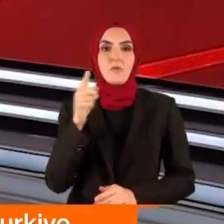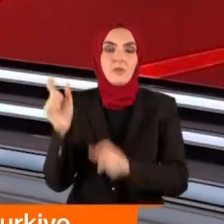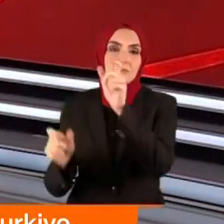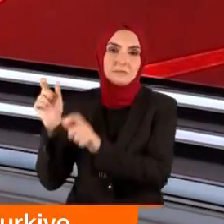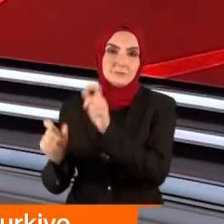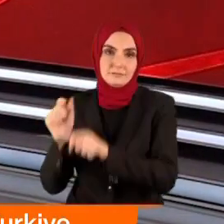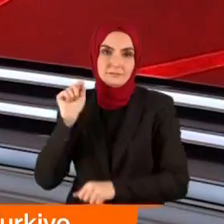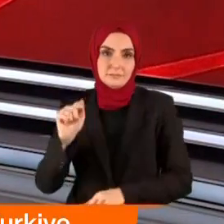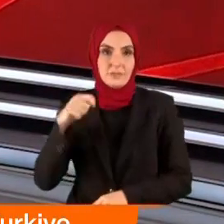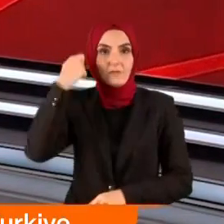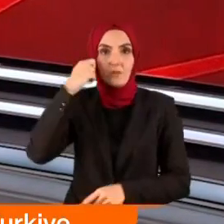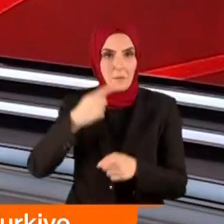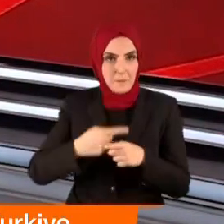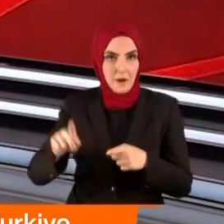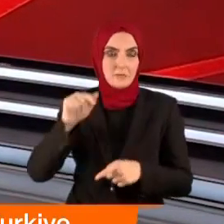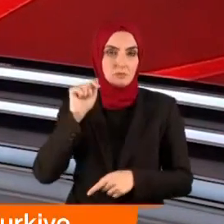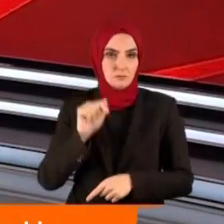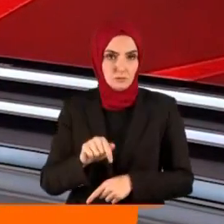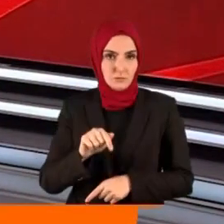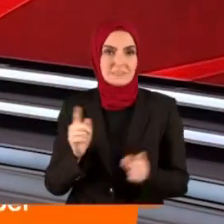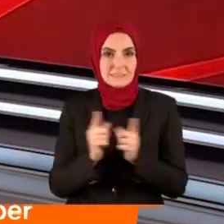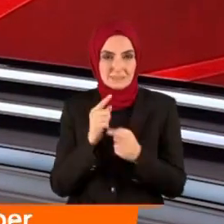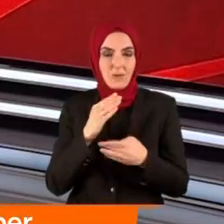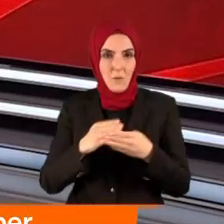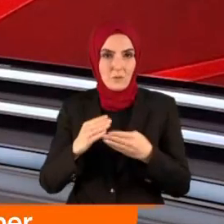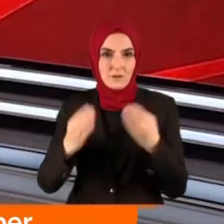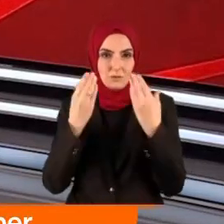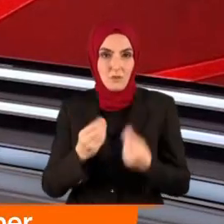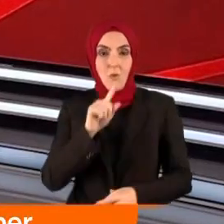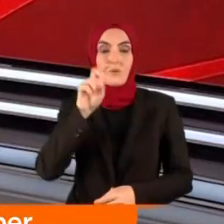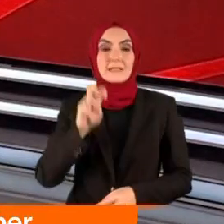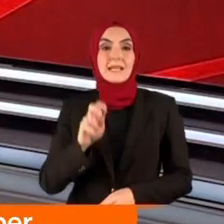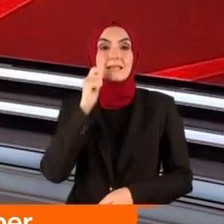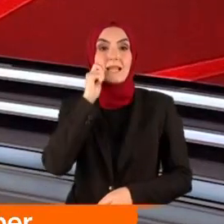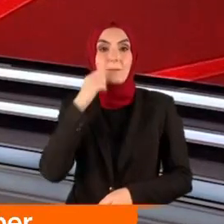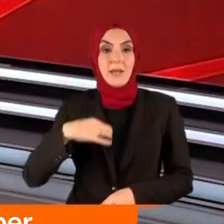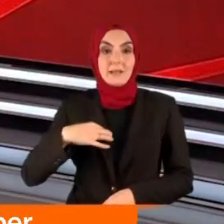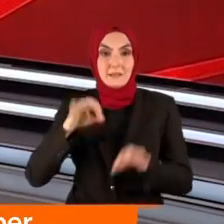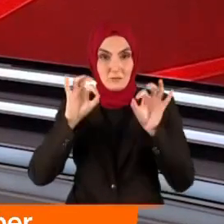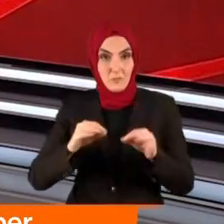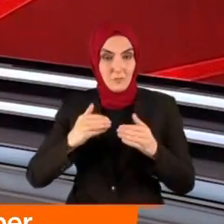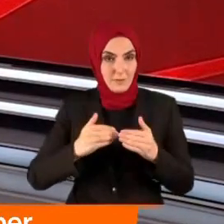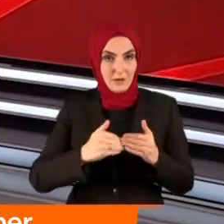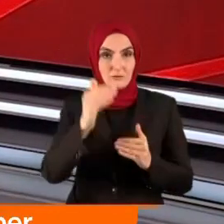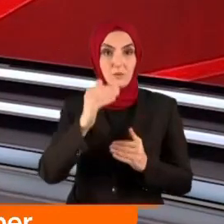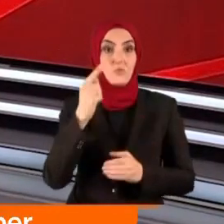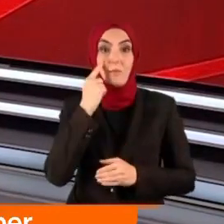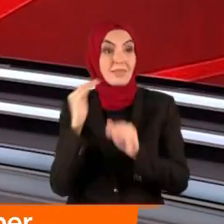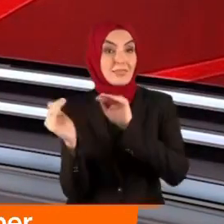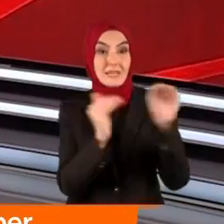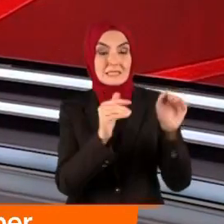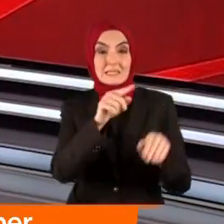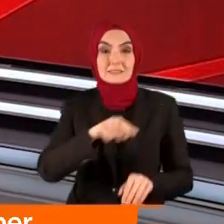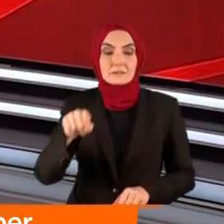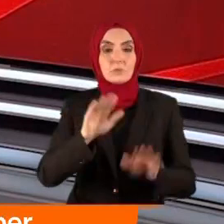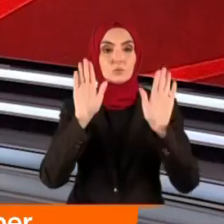Kılıçdaroğlu. Özetle 18 Ekim pazartesi günü itibariyle hükümete verdiğiniz desteği durdurun diyerek bir bakıma